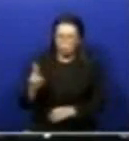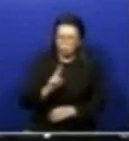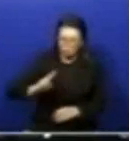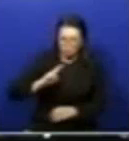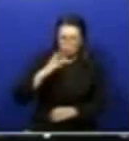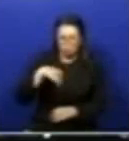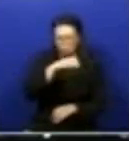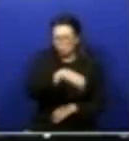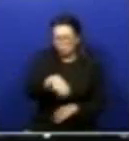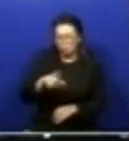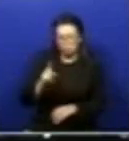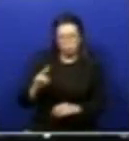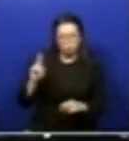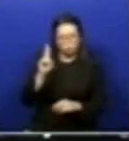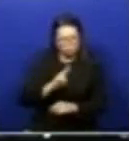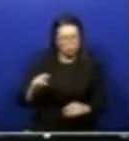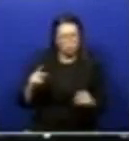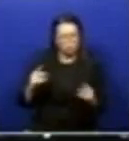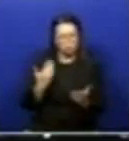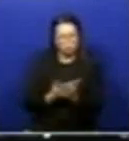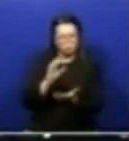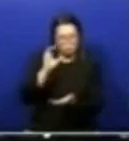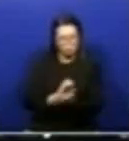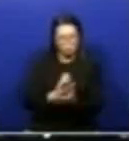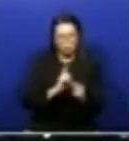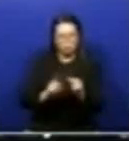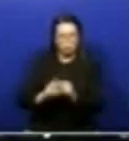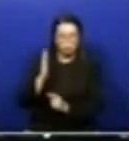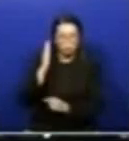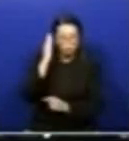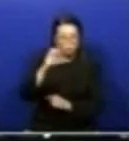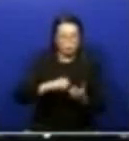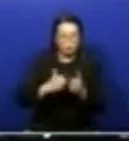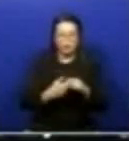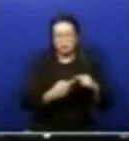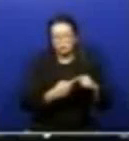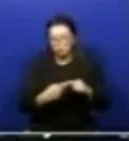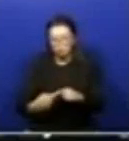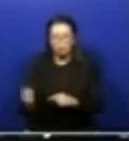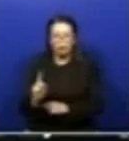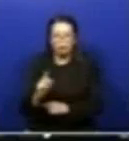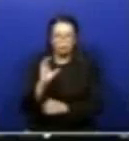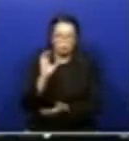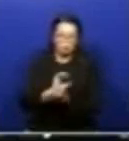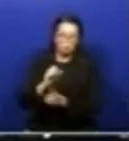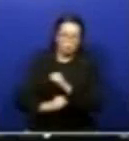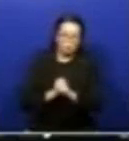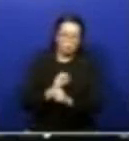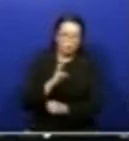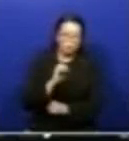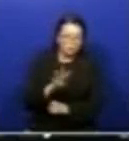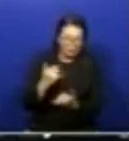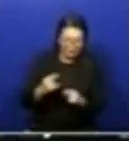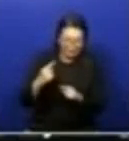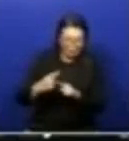ความจำเป็นครับไอ้ปัญหาที่จะตามมานี่ก็คือว่า664เนี่ยที่จะพิจารณากันในวันที่1กร